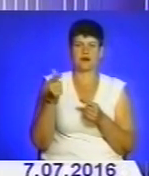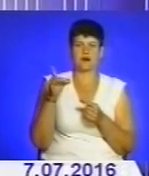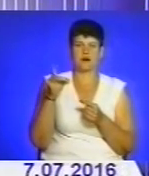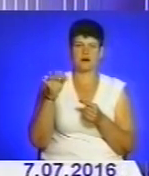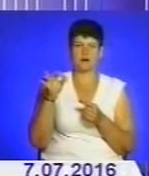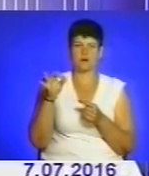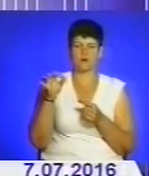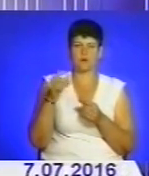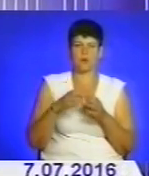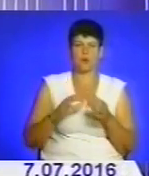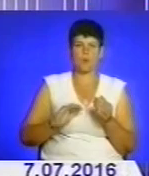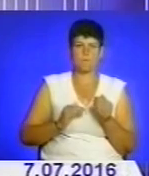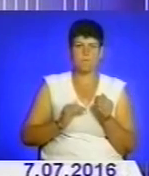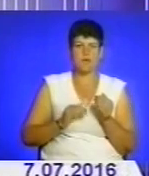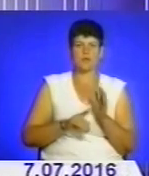компанія,